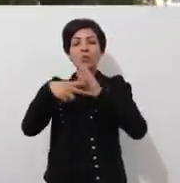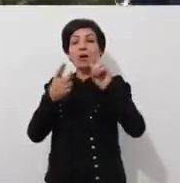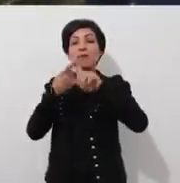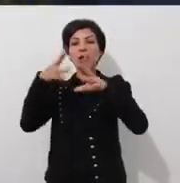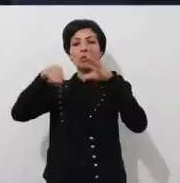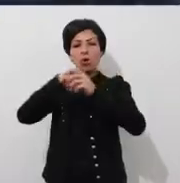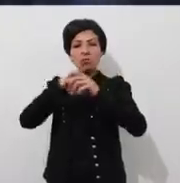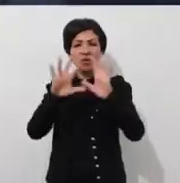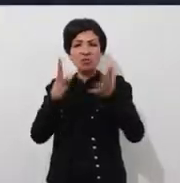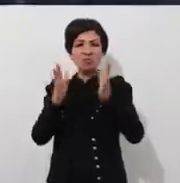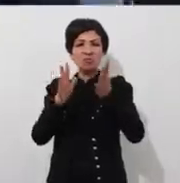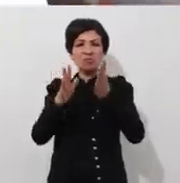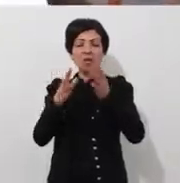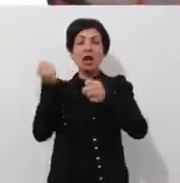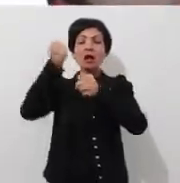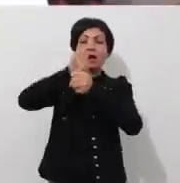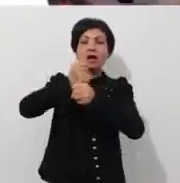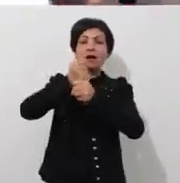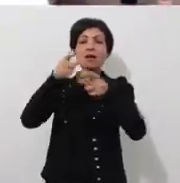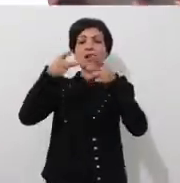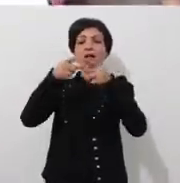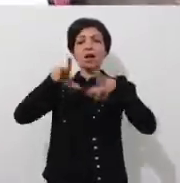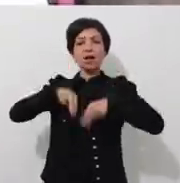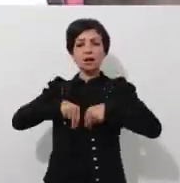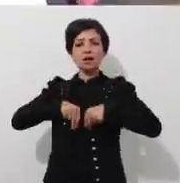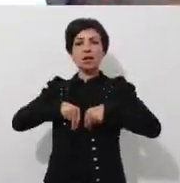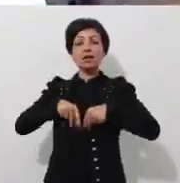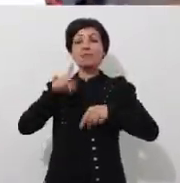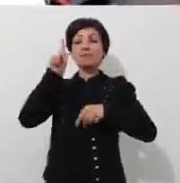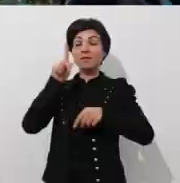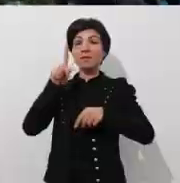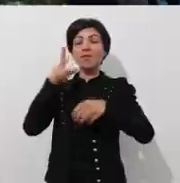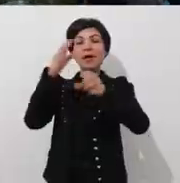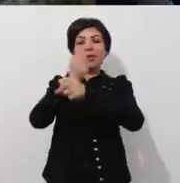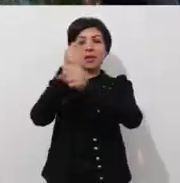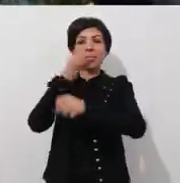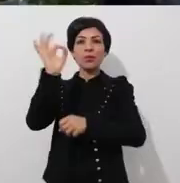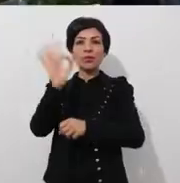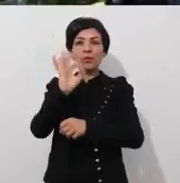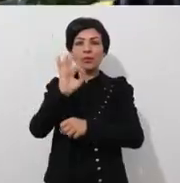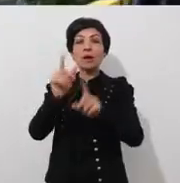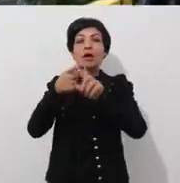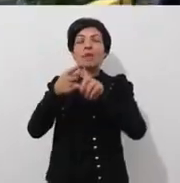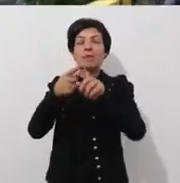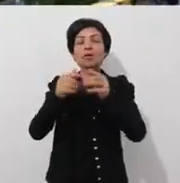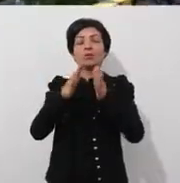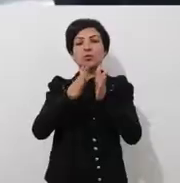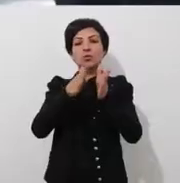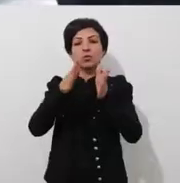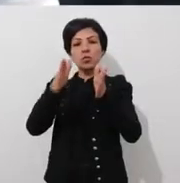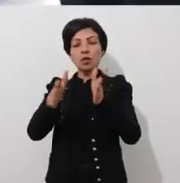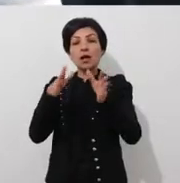الإدماج من وقت اللي وضعته الدولة، تبقى ما كانش أمور ماشية كما يلزم لحد ما